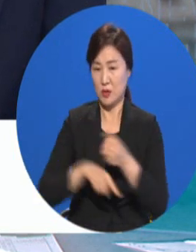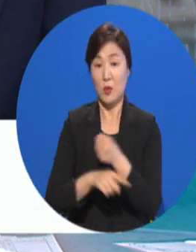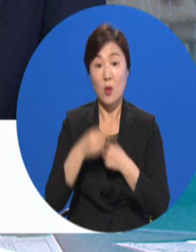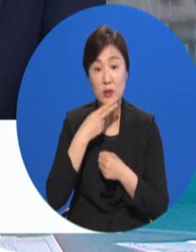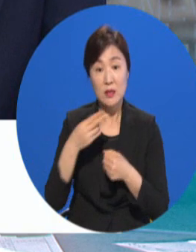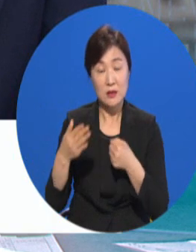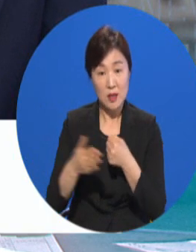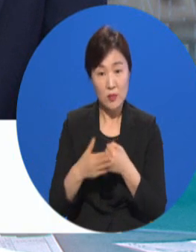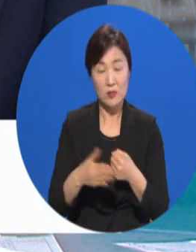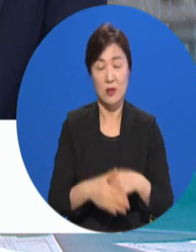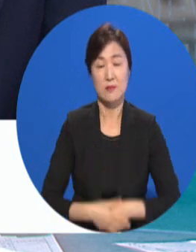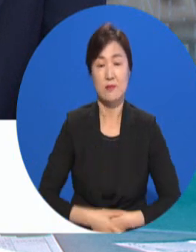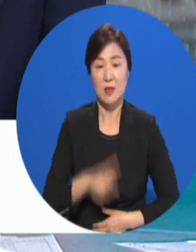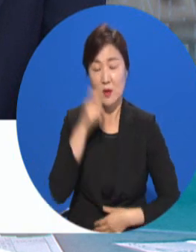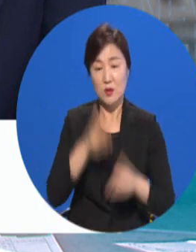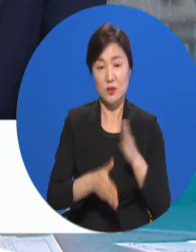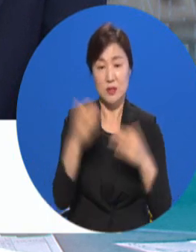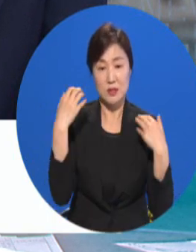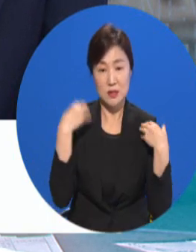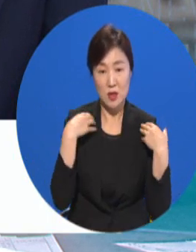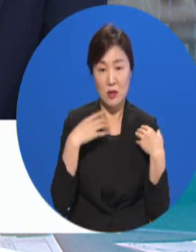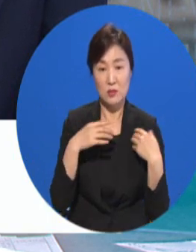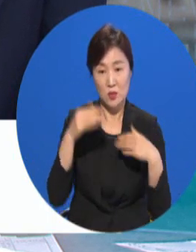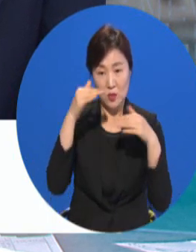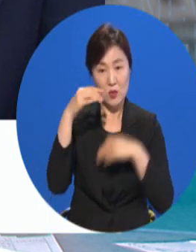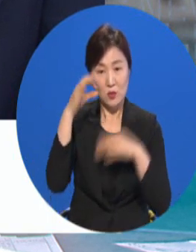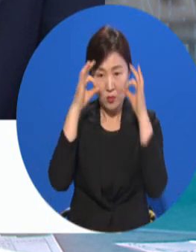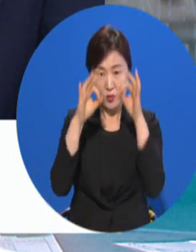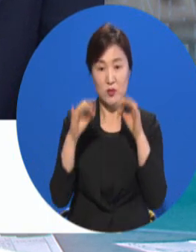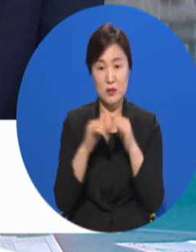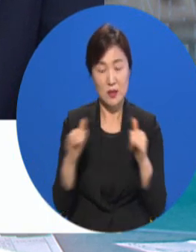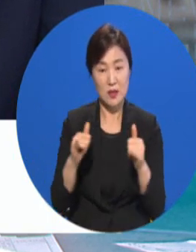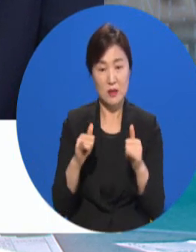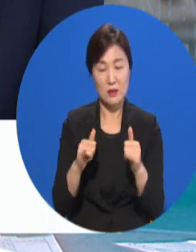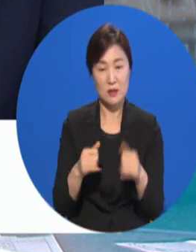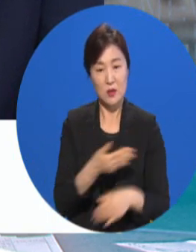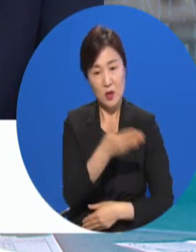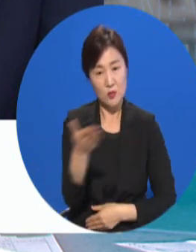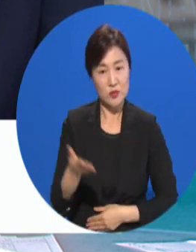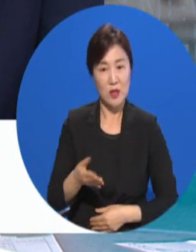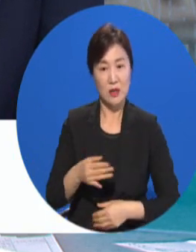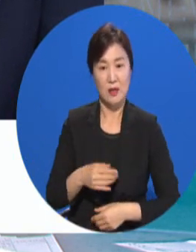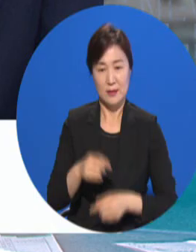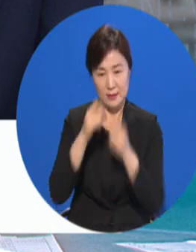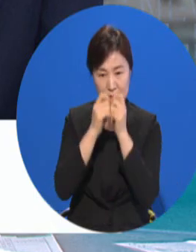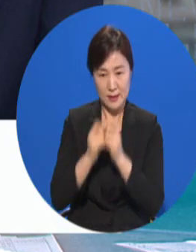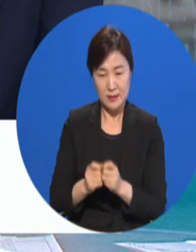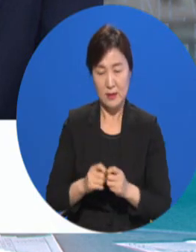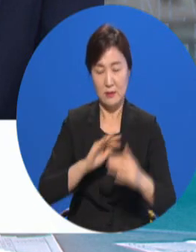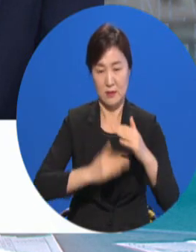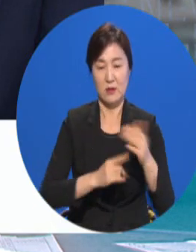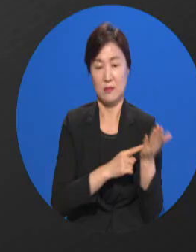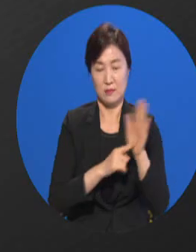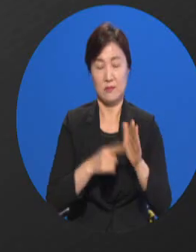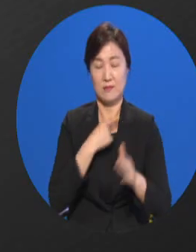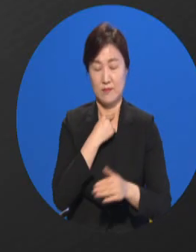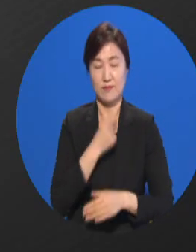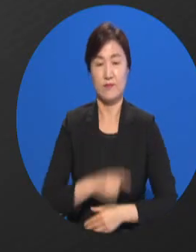통해 여수시 측은 물론 시청자 여러분에게도 자세한 그 배경을 전해드리겠습니다.